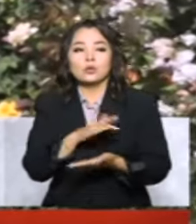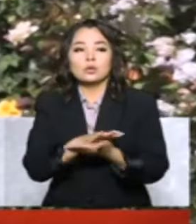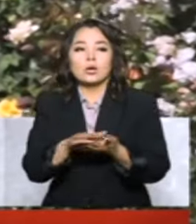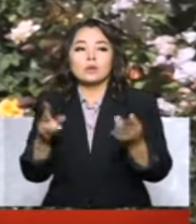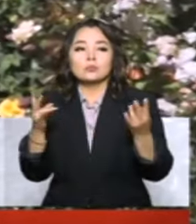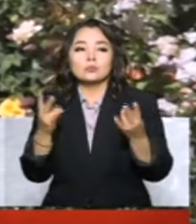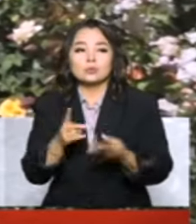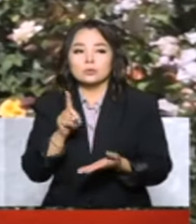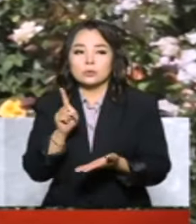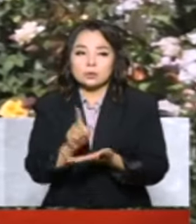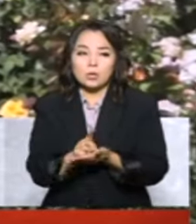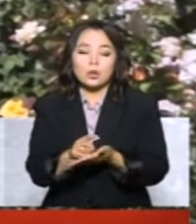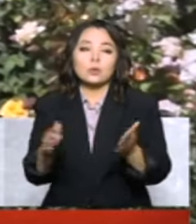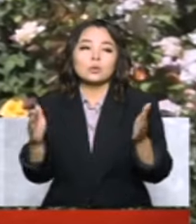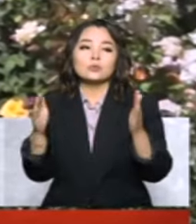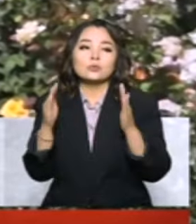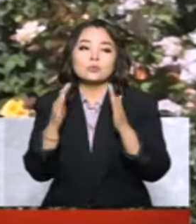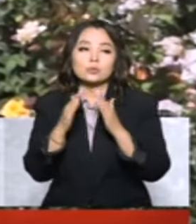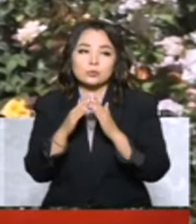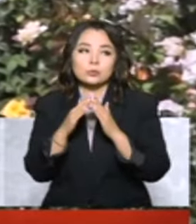болсын, үйім